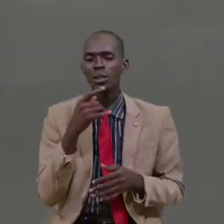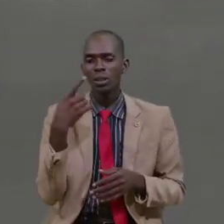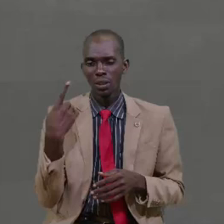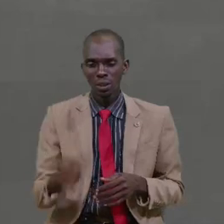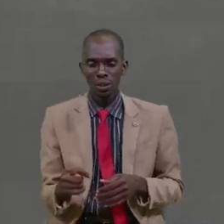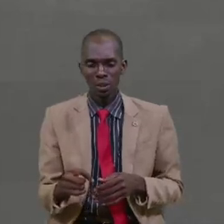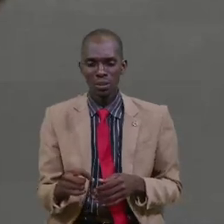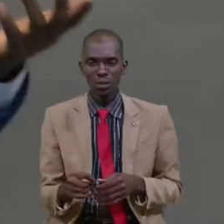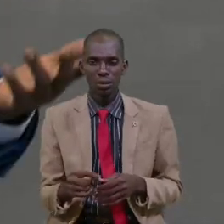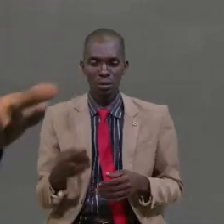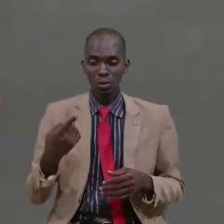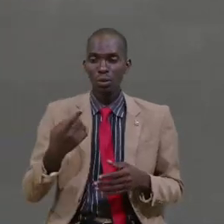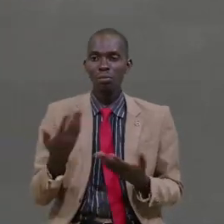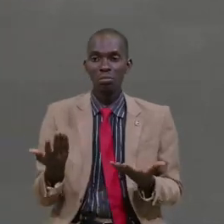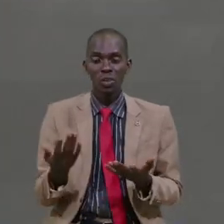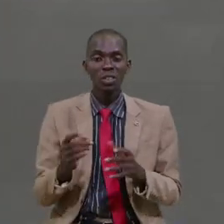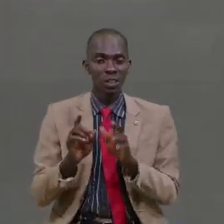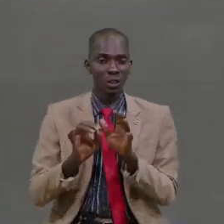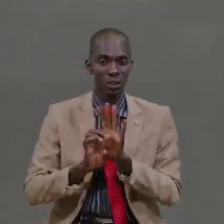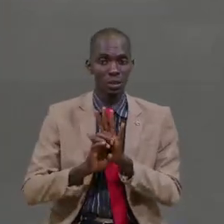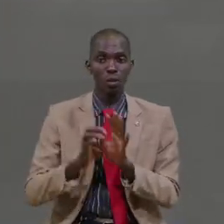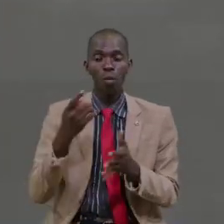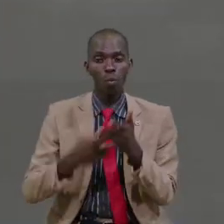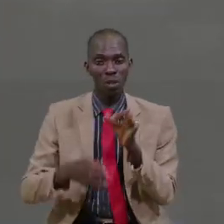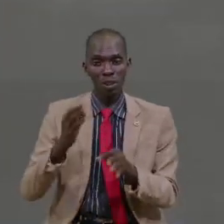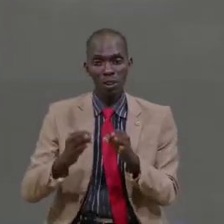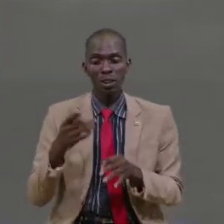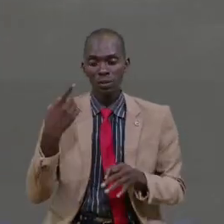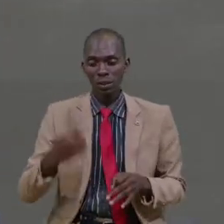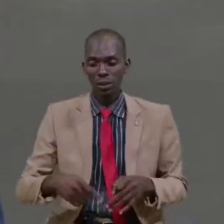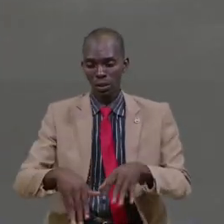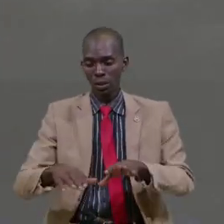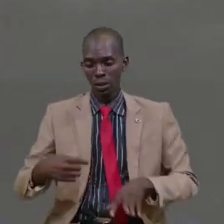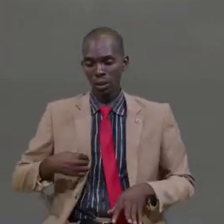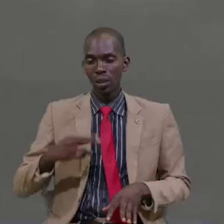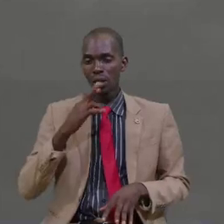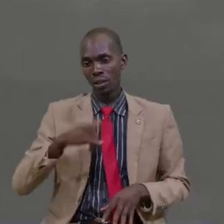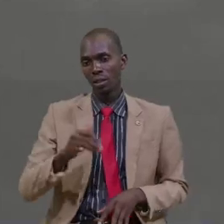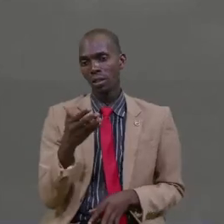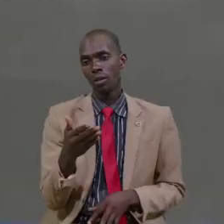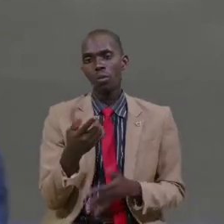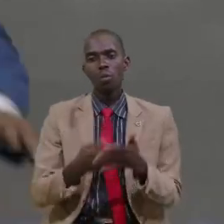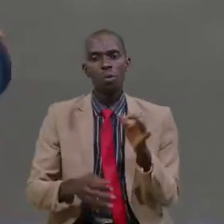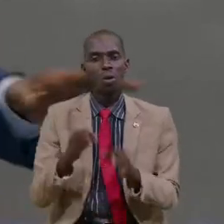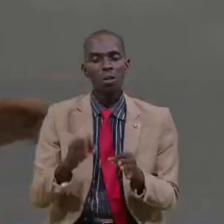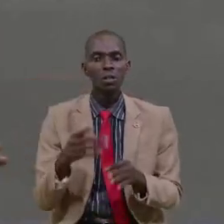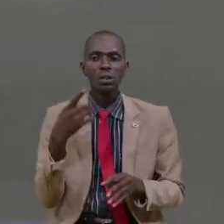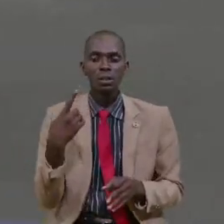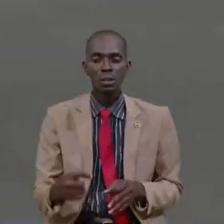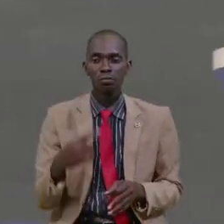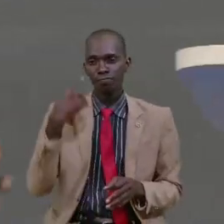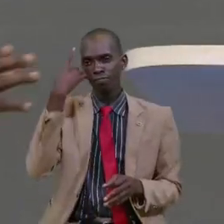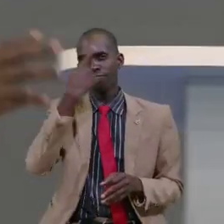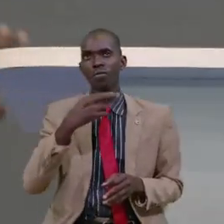si les tenues de la tombe étaient encore sur lui, et si le visage était toujours couvert